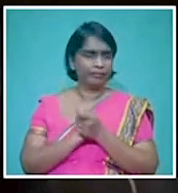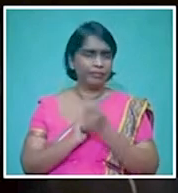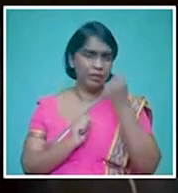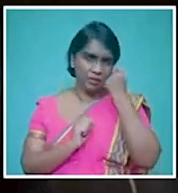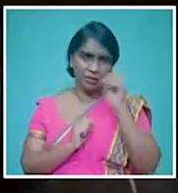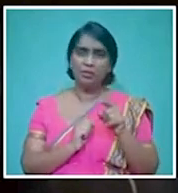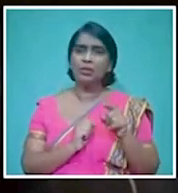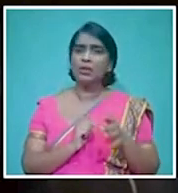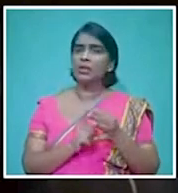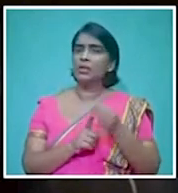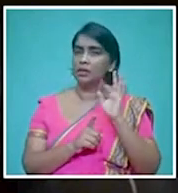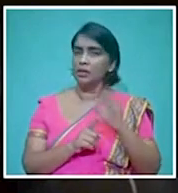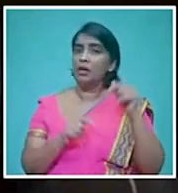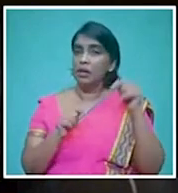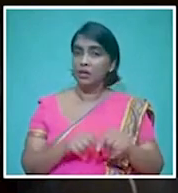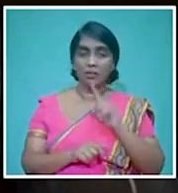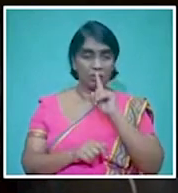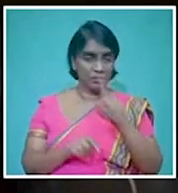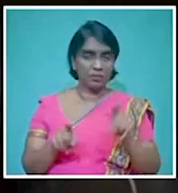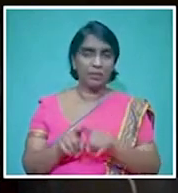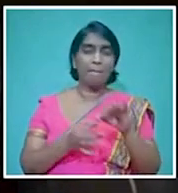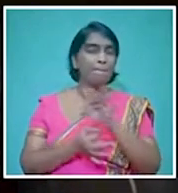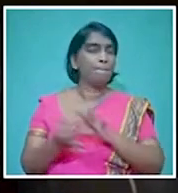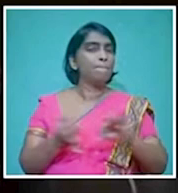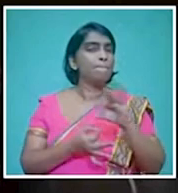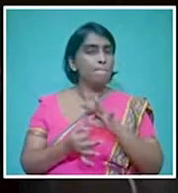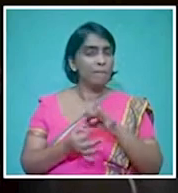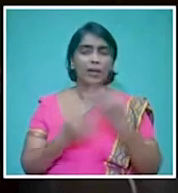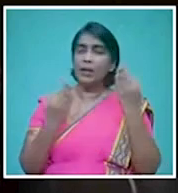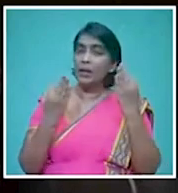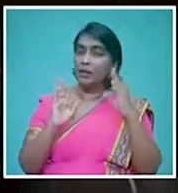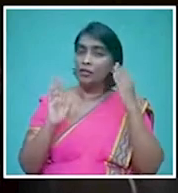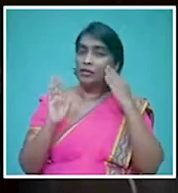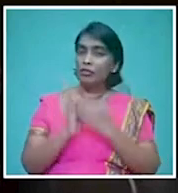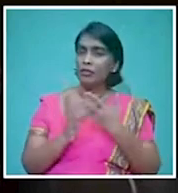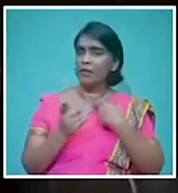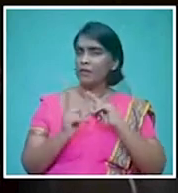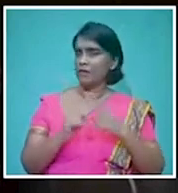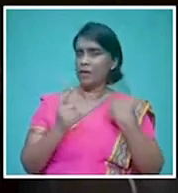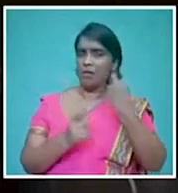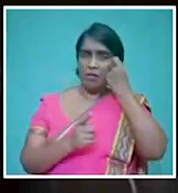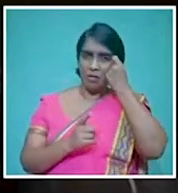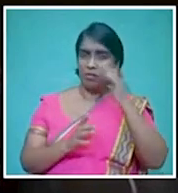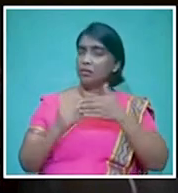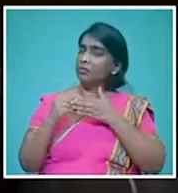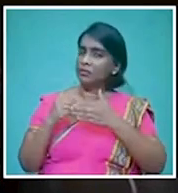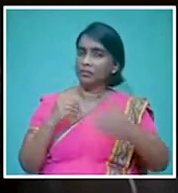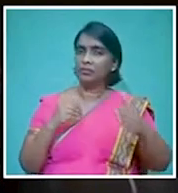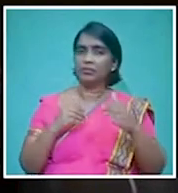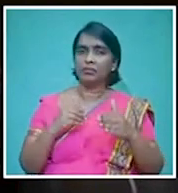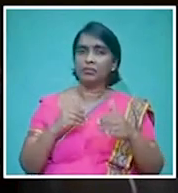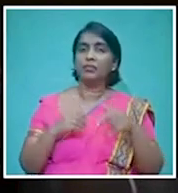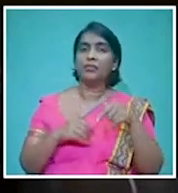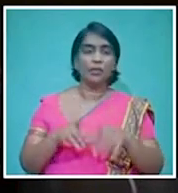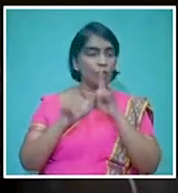දරන ජනාධිපති අදත් කියපු විදියට ප්‍රජාතන්ත්‍රවාදය නිදහස පිළිබඳ මේ විකෘති අදහස් තියෙන තාක්කල්